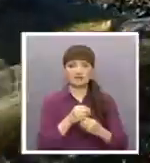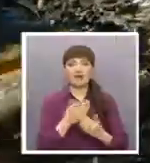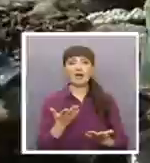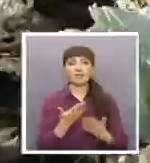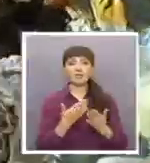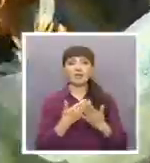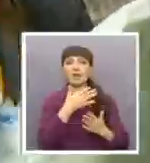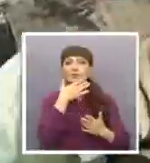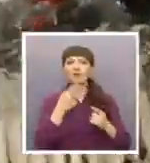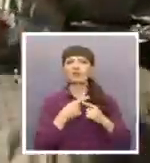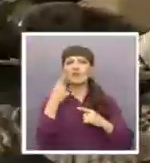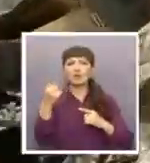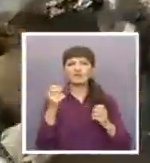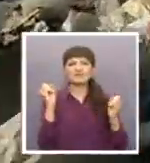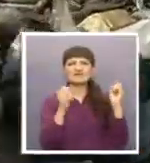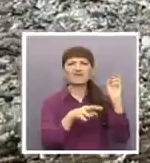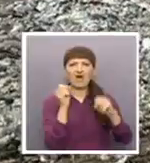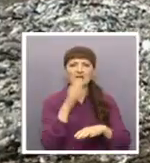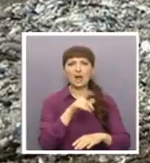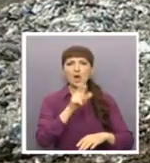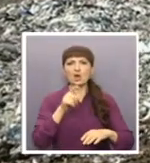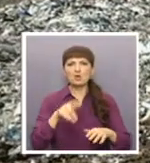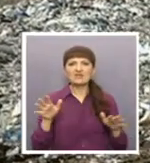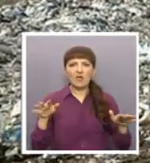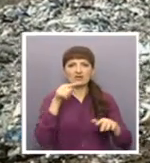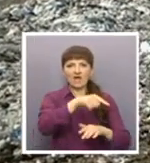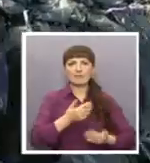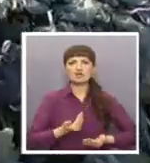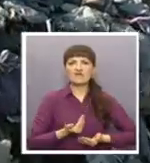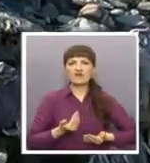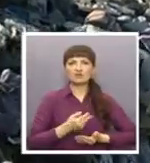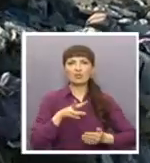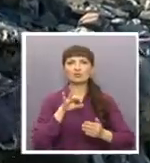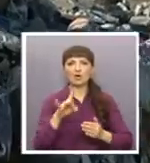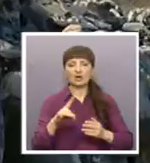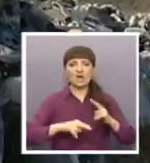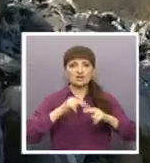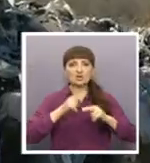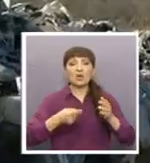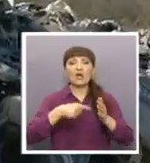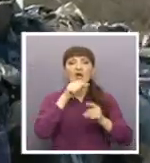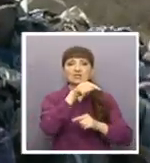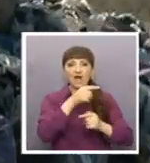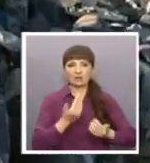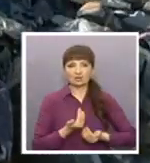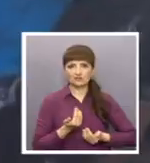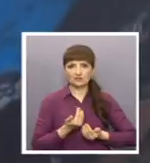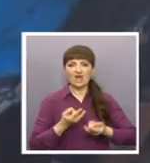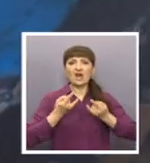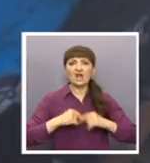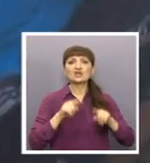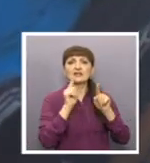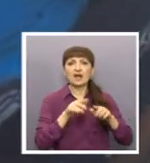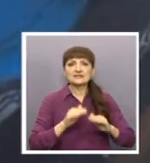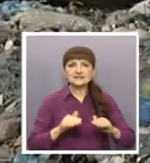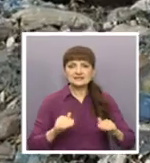как многокилометровые свалки, а также люди-вороны, живущие на мусорных полигонах и строящие целые города, работающие и рожающие детей